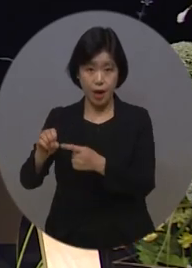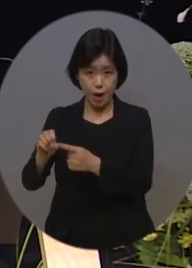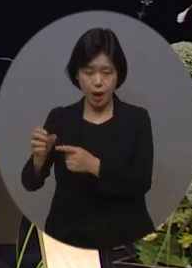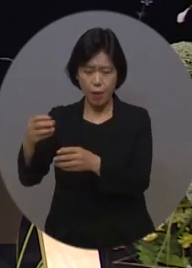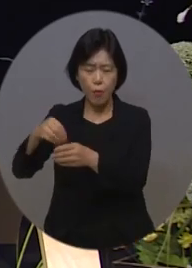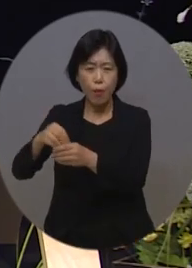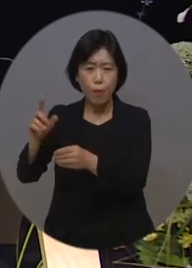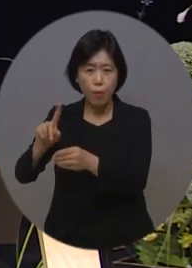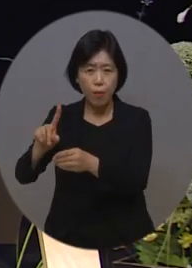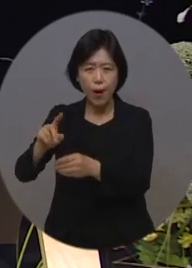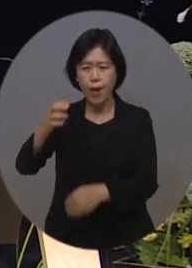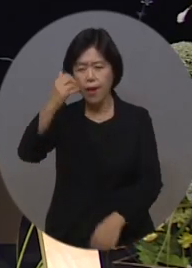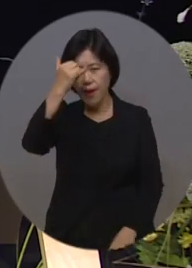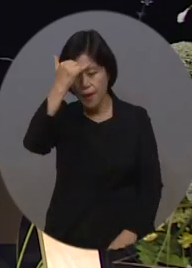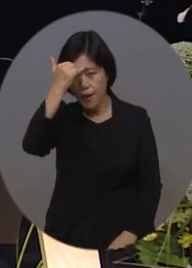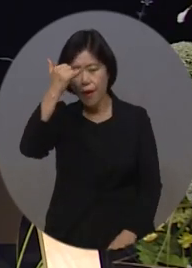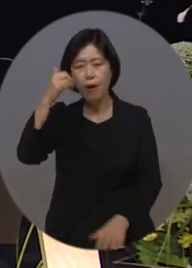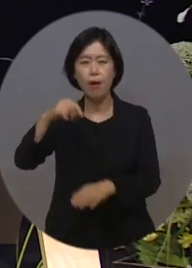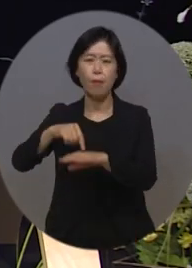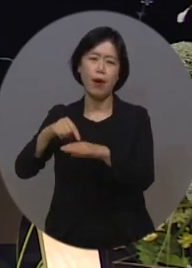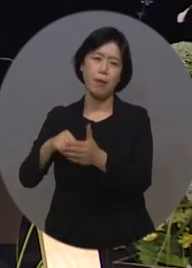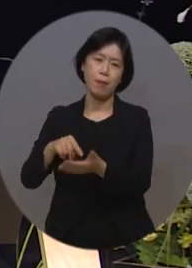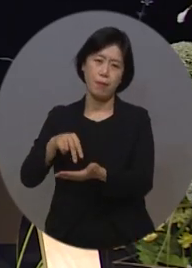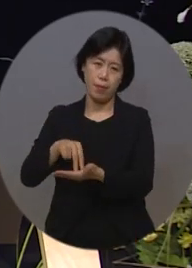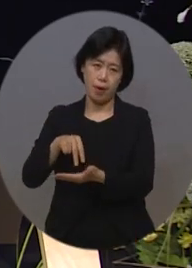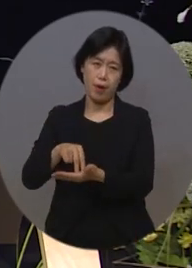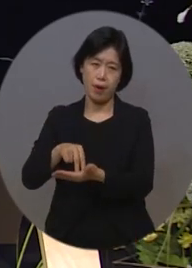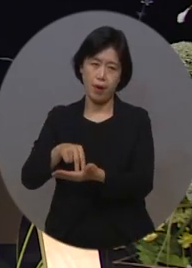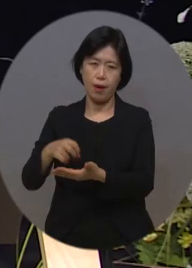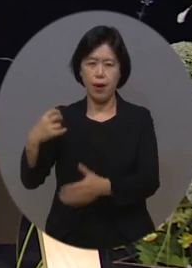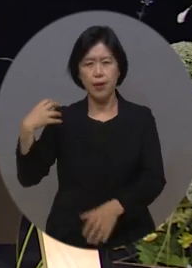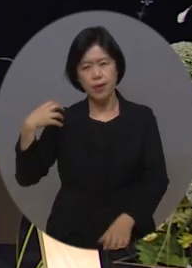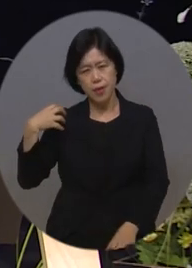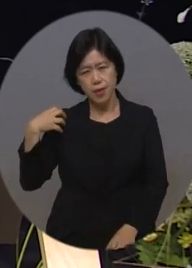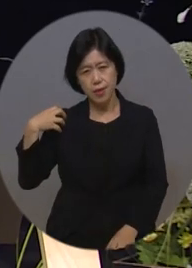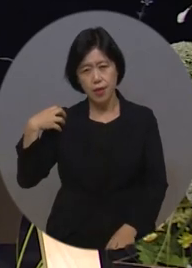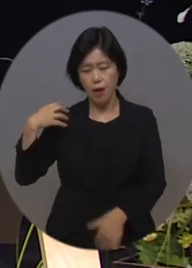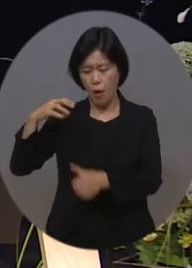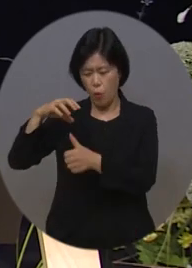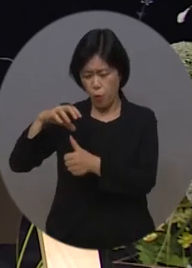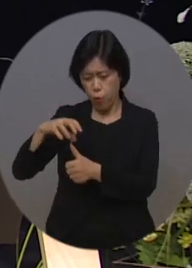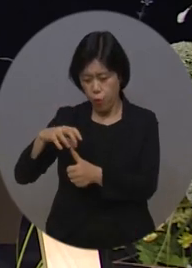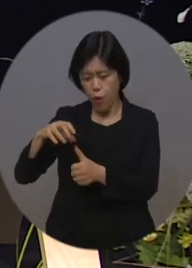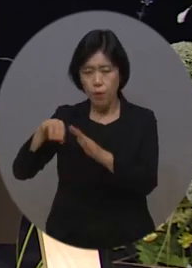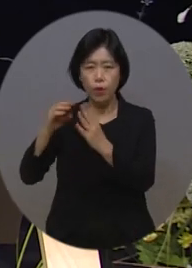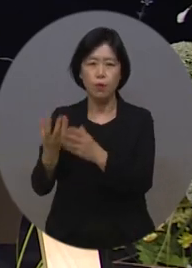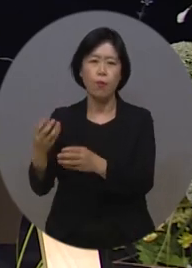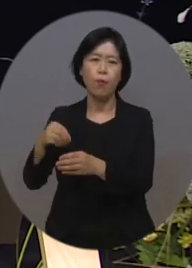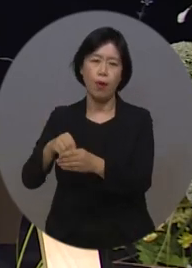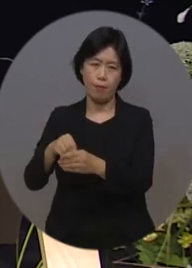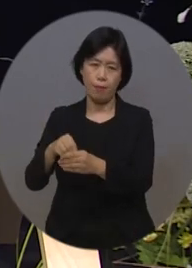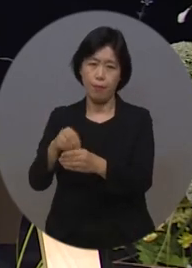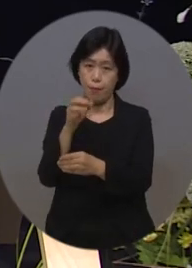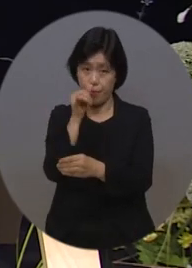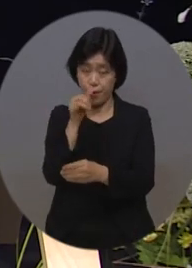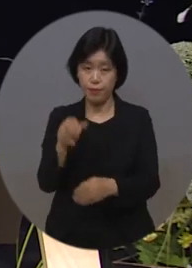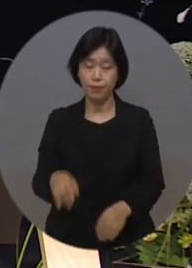여절과 마음가짐과 의무와 억압이 포함되어 있음을 강조합니다.